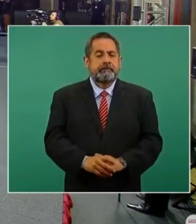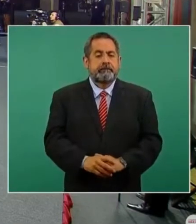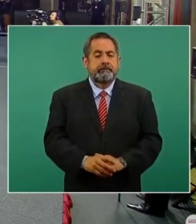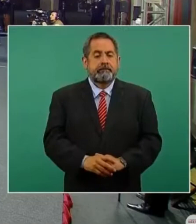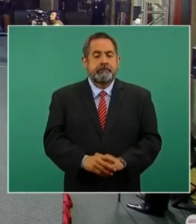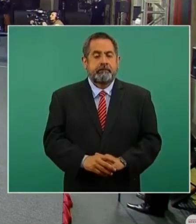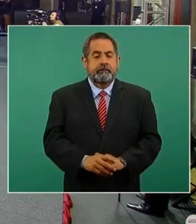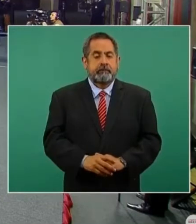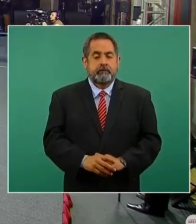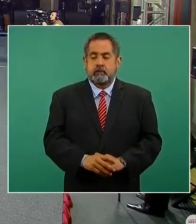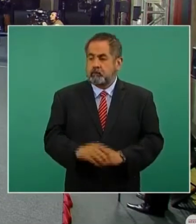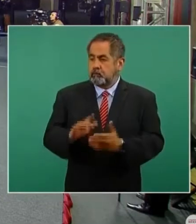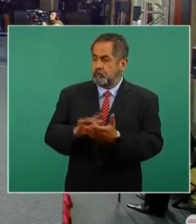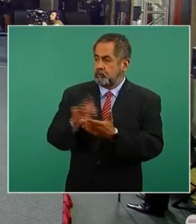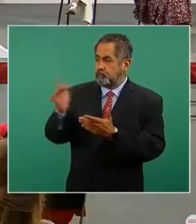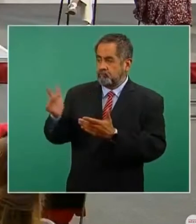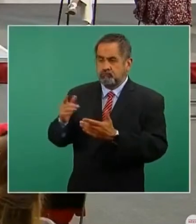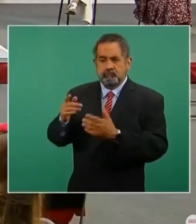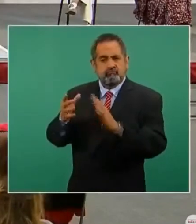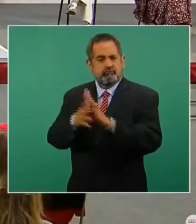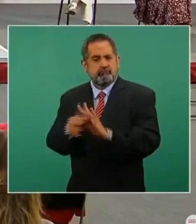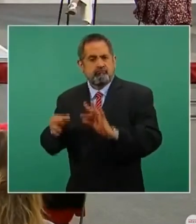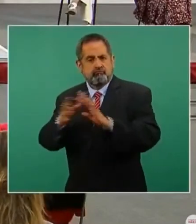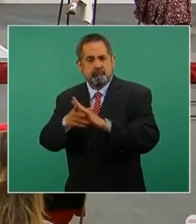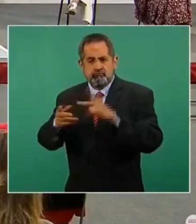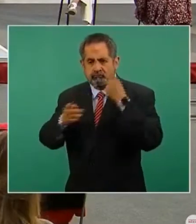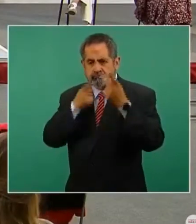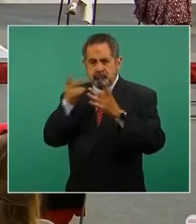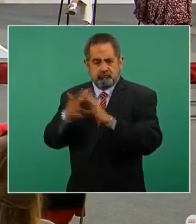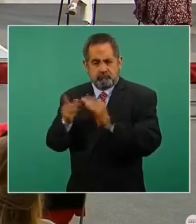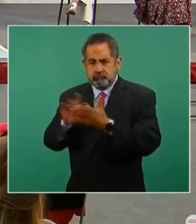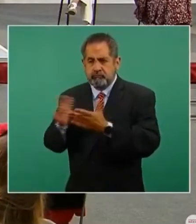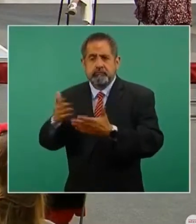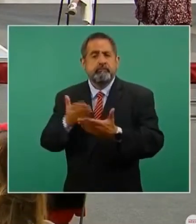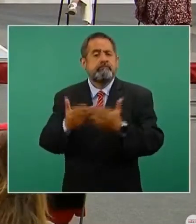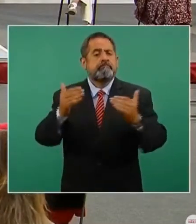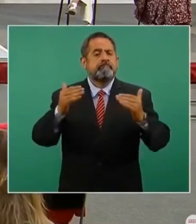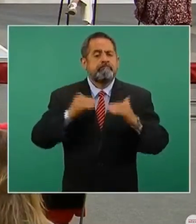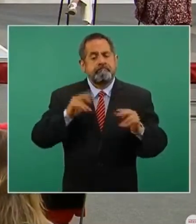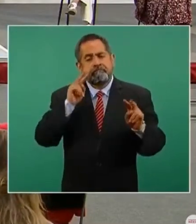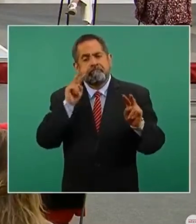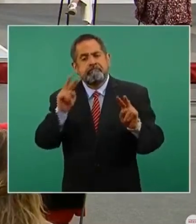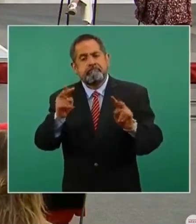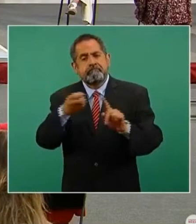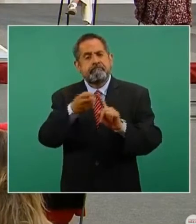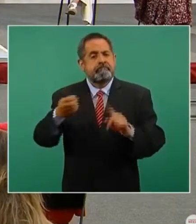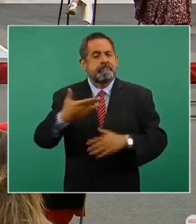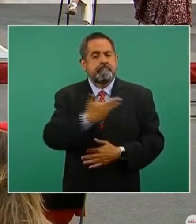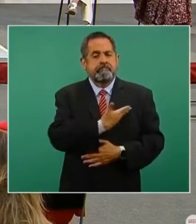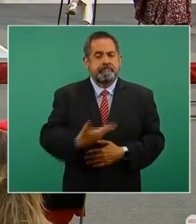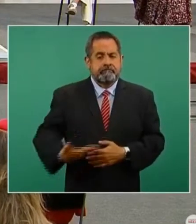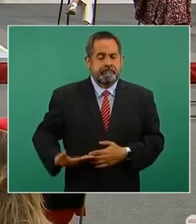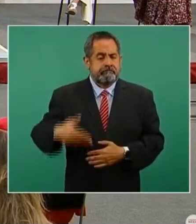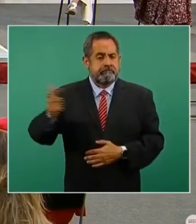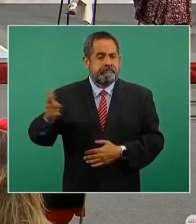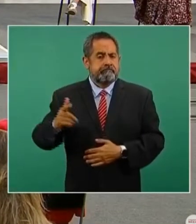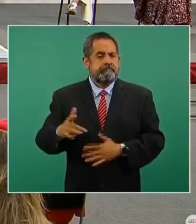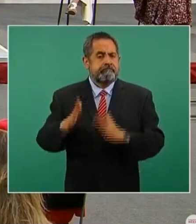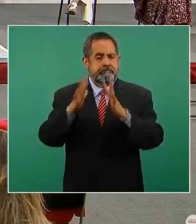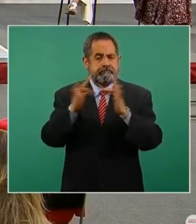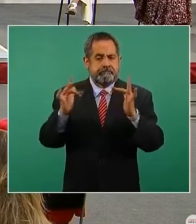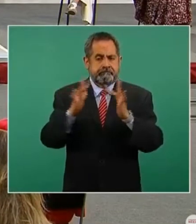Muchas gracias, Tumsile, por tus alentadoras palabras. Y ahora vamos a escuchar al presidente de la República